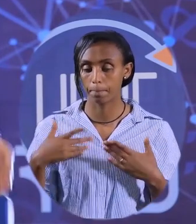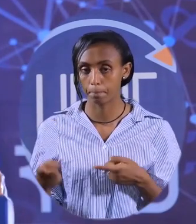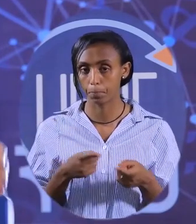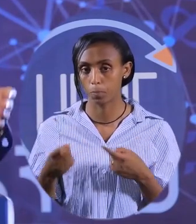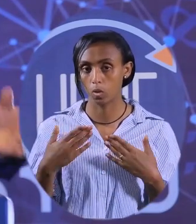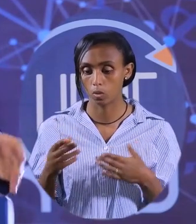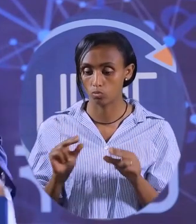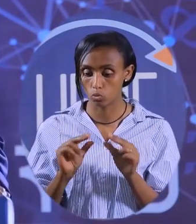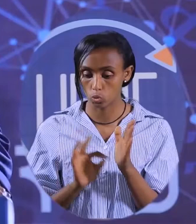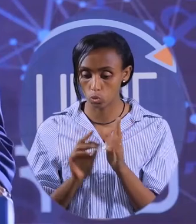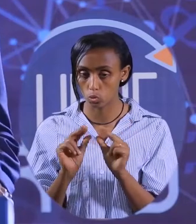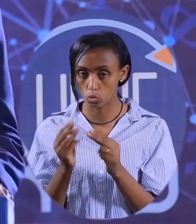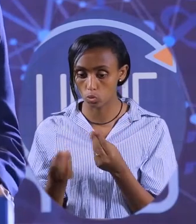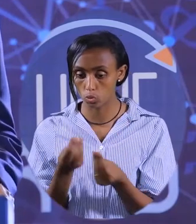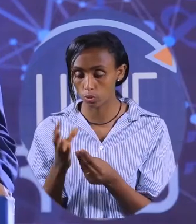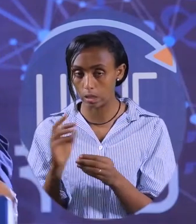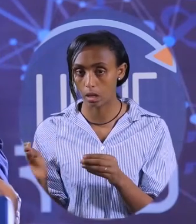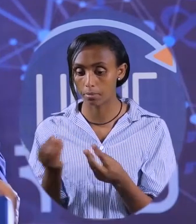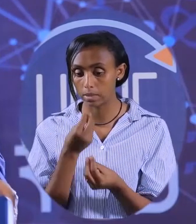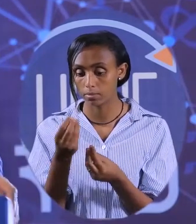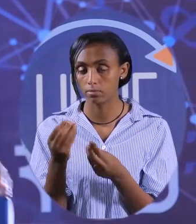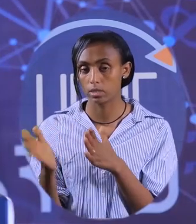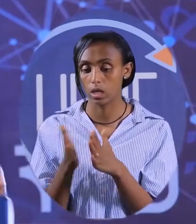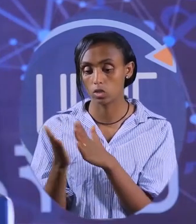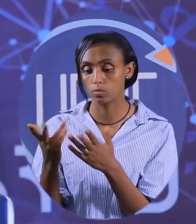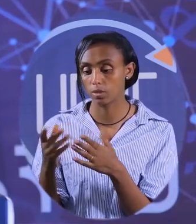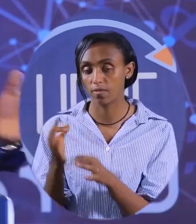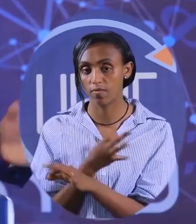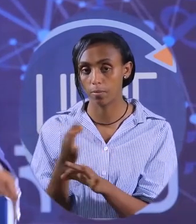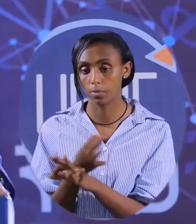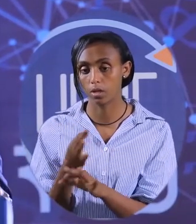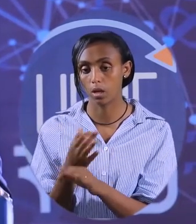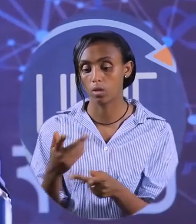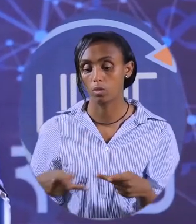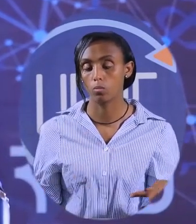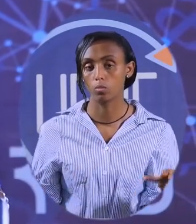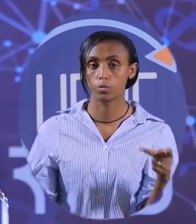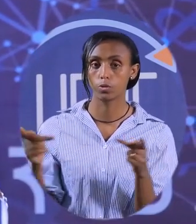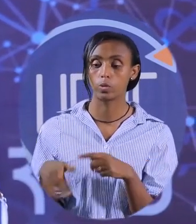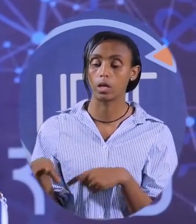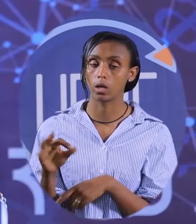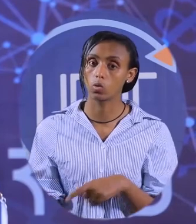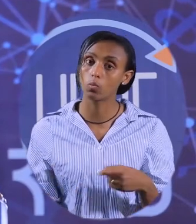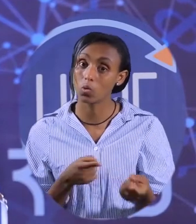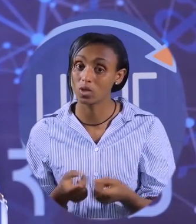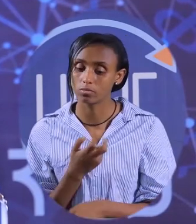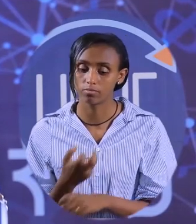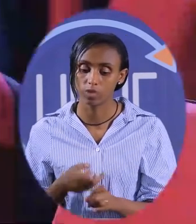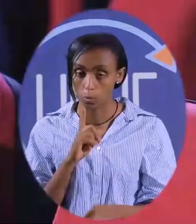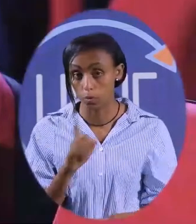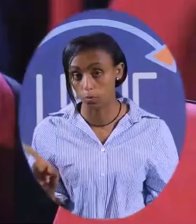መቼስ በየሱቁና በየምግብ በሚቀነባበርበት ፋብሪካ በየቦታው በየተገኝቶ መቆጣጠር